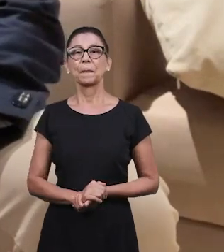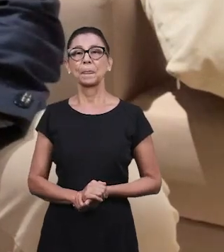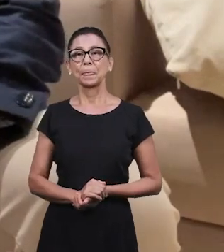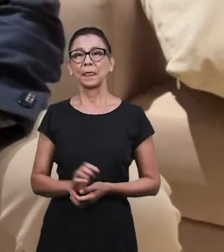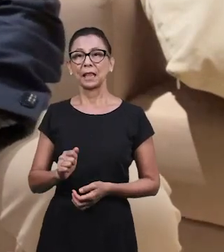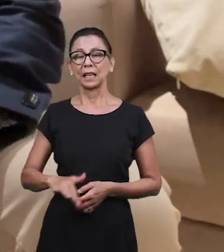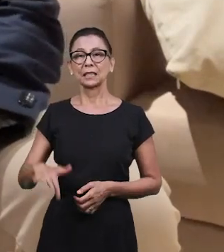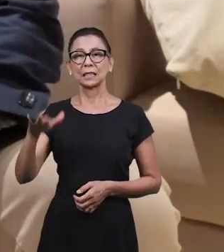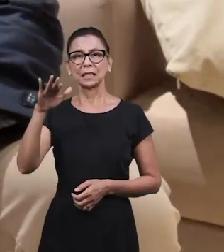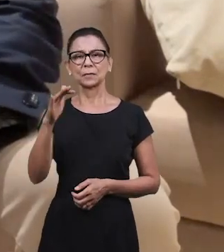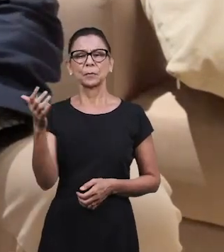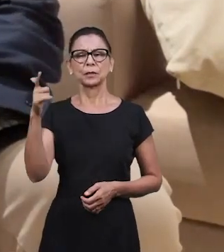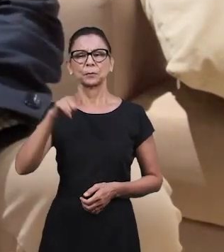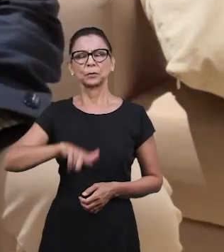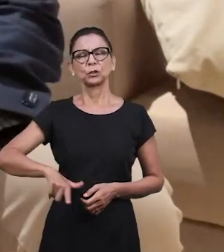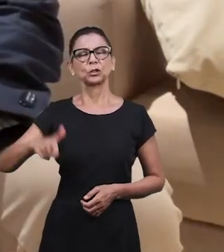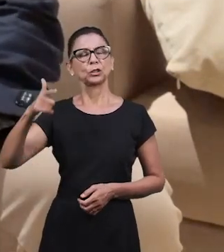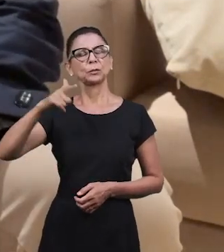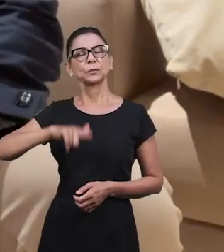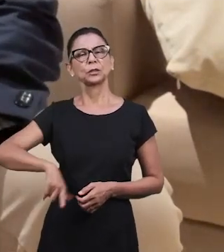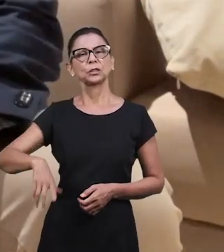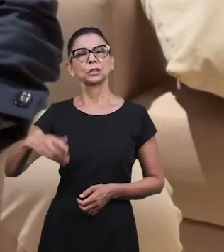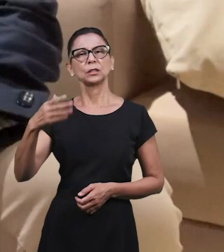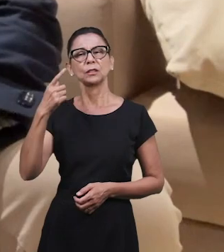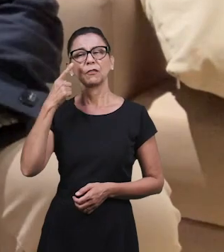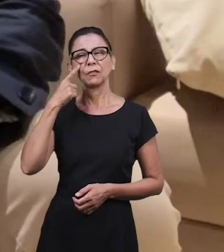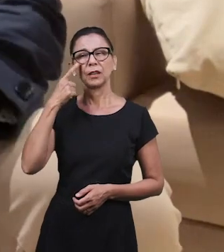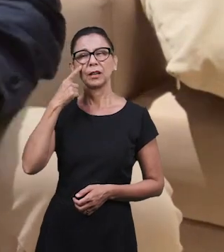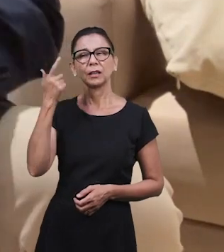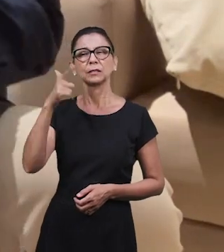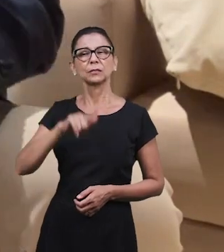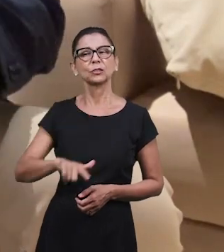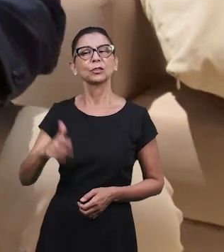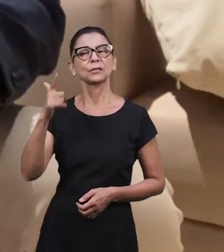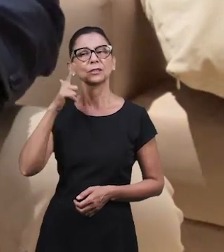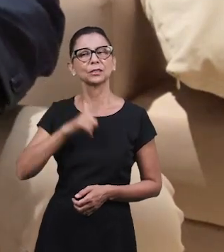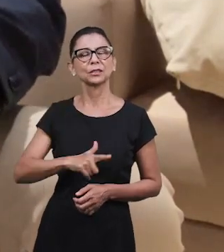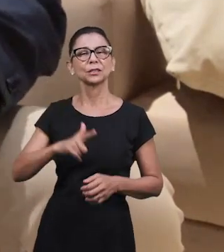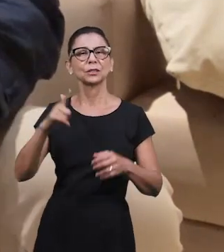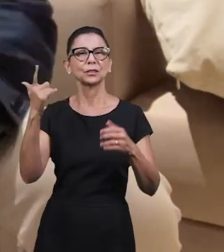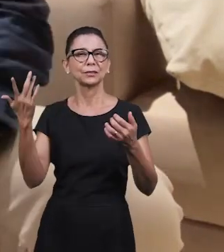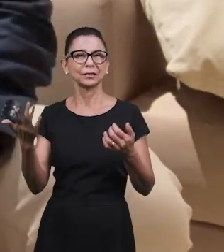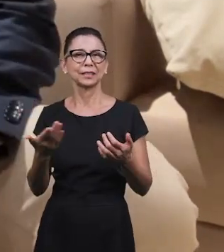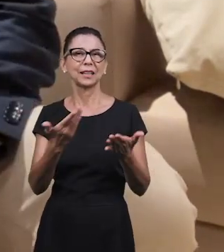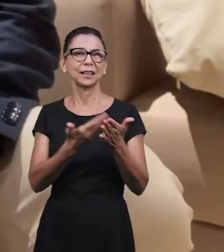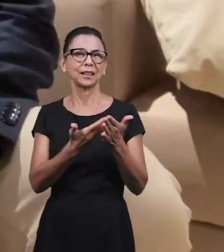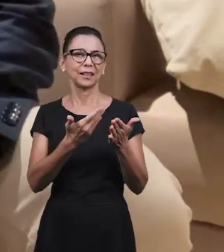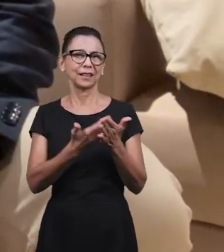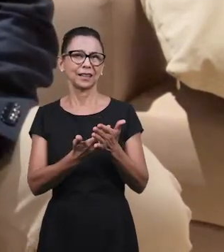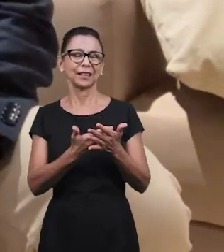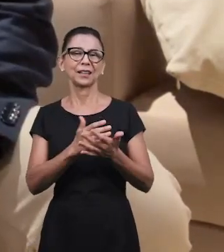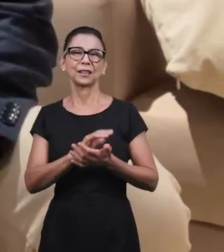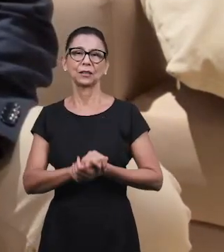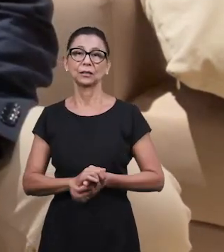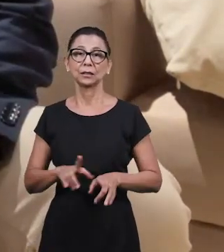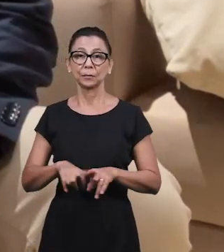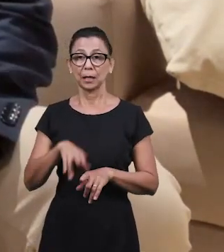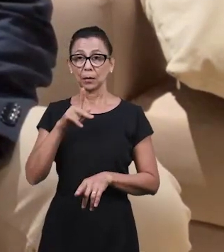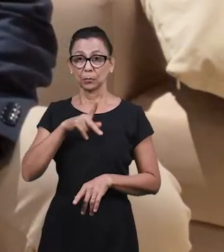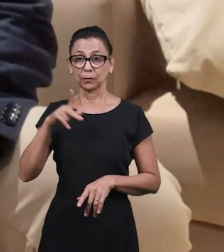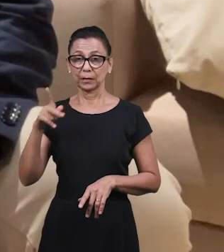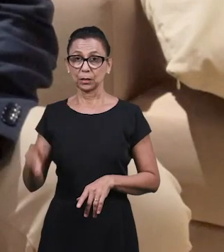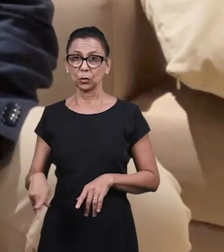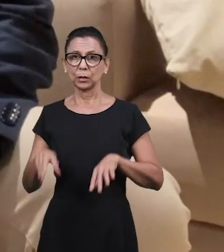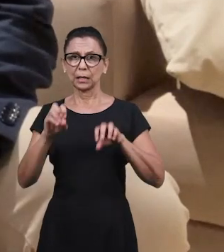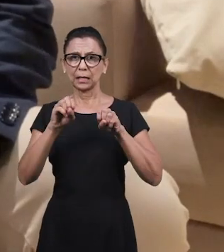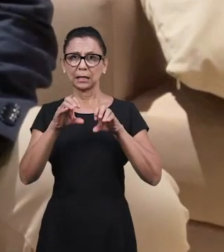peuvent entendre et voir tant de fois qu'ils souhaitent. Donc, c'est la manière que la professeure Janaïne